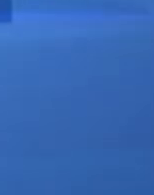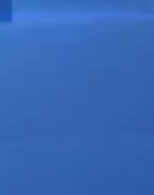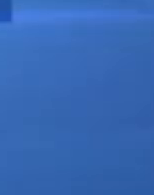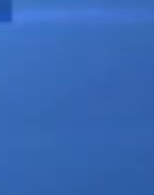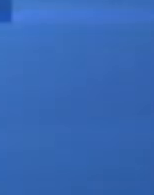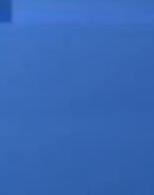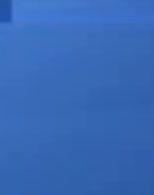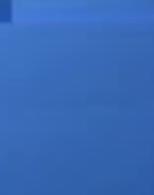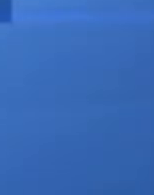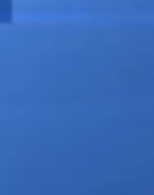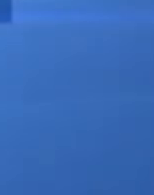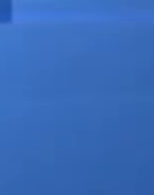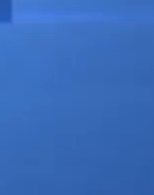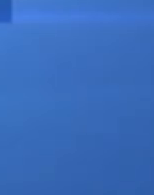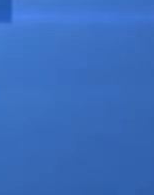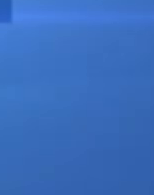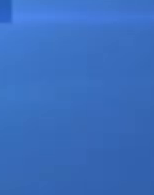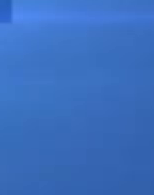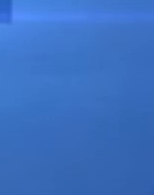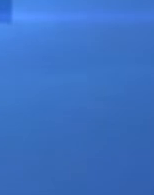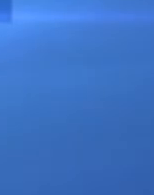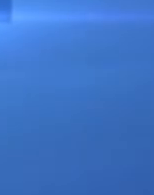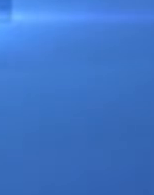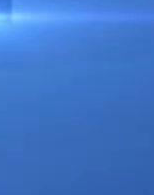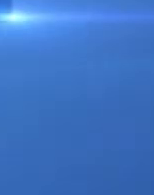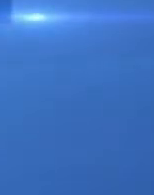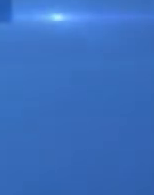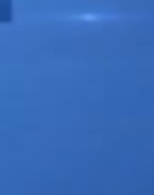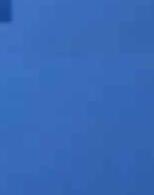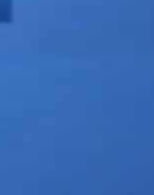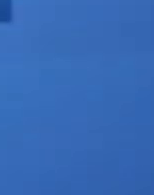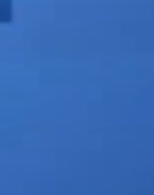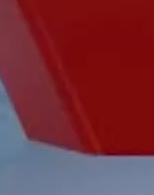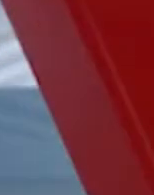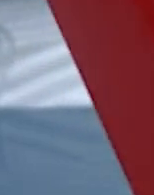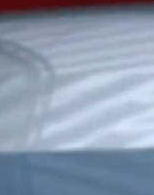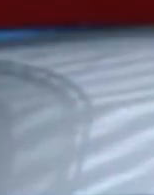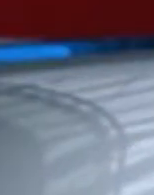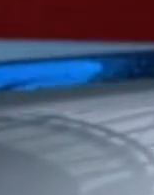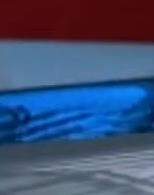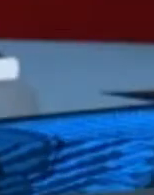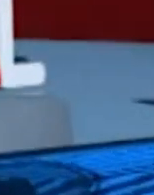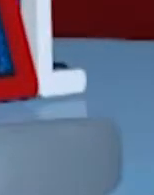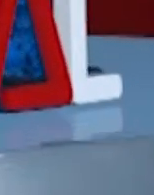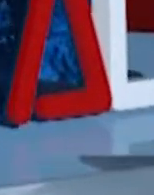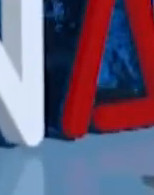Acest program este destinat și persoanelor cu deficiențe de auz.